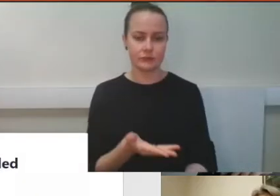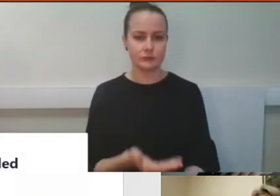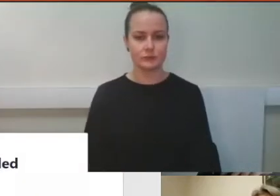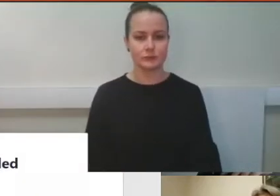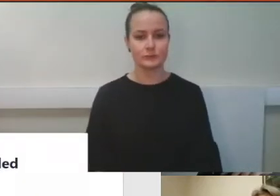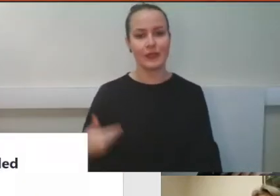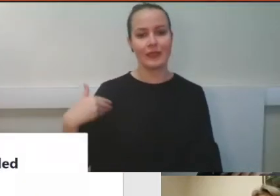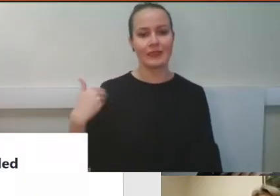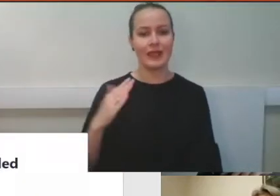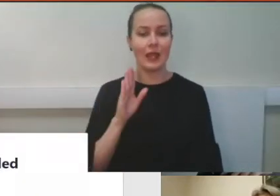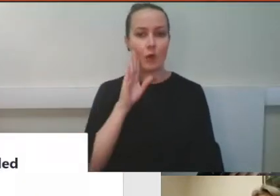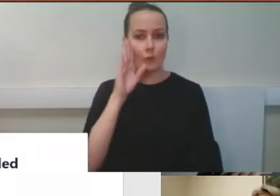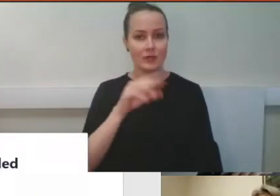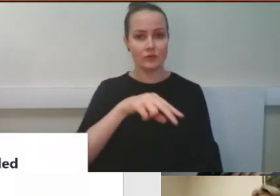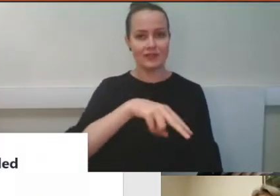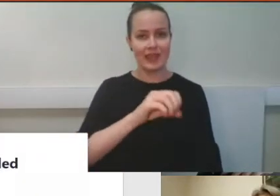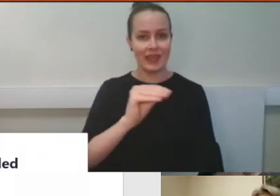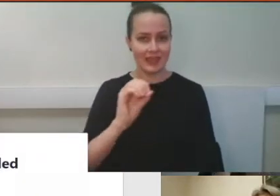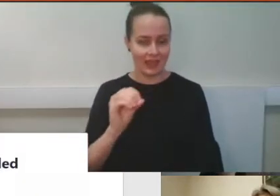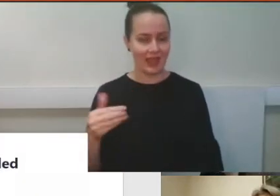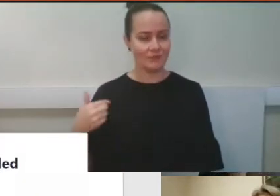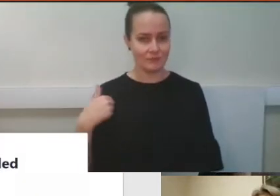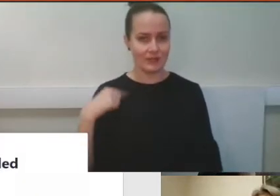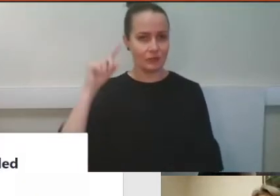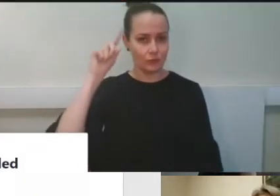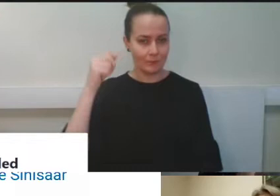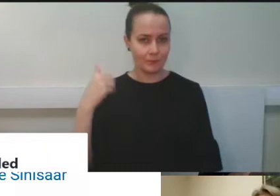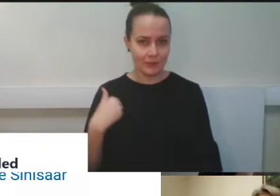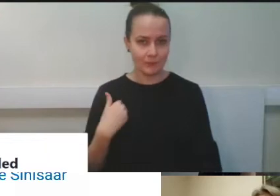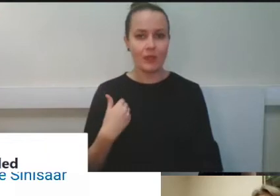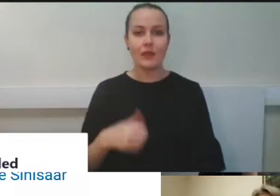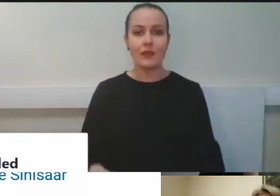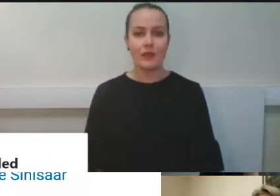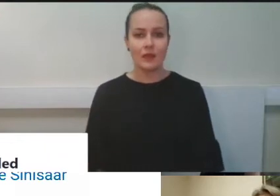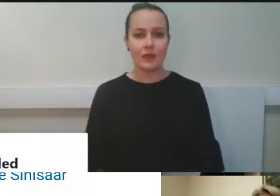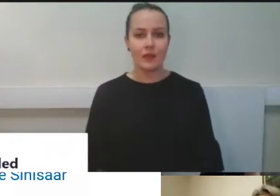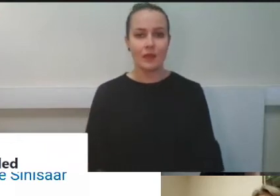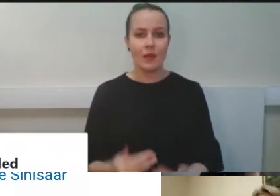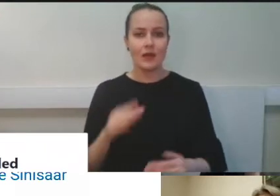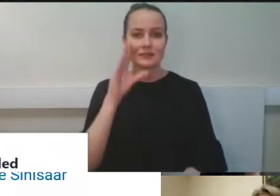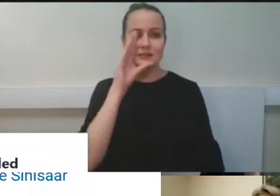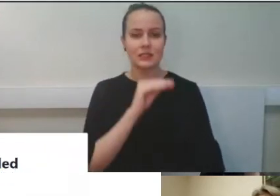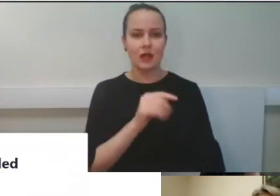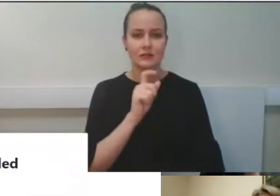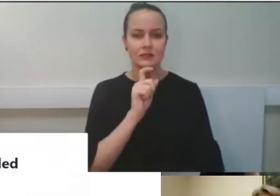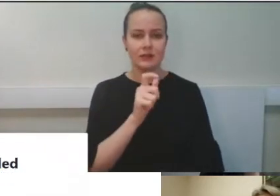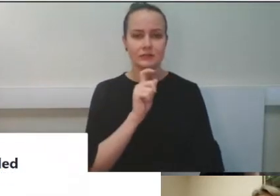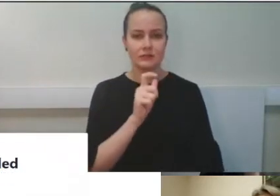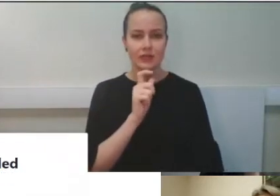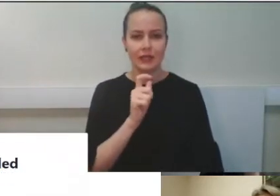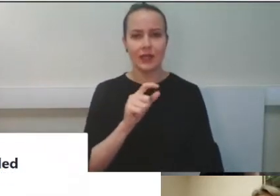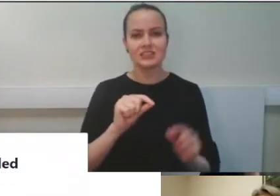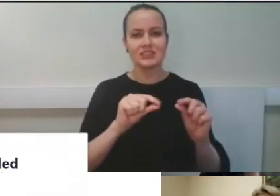tere hommikust kõigile. Minu võimalus on rääkida Statistikaameti andmetest ja eeskätt